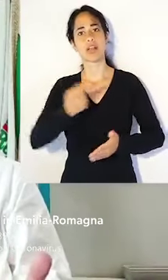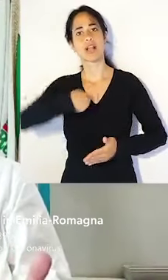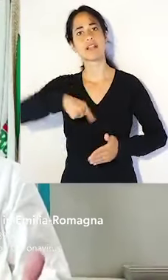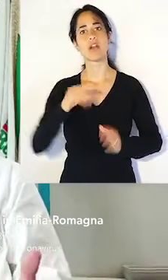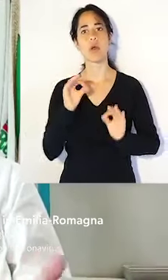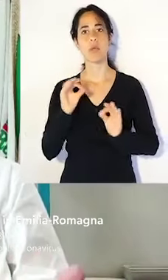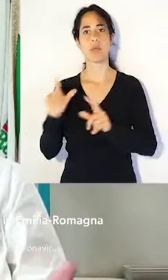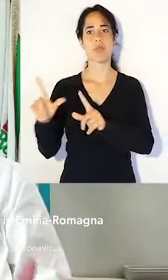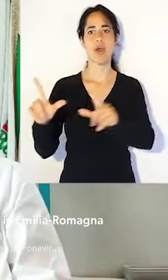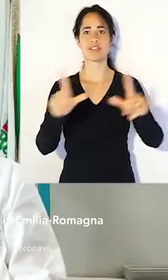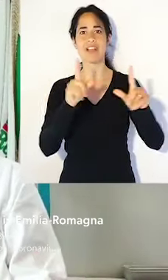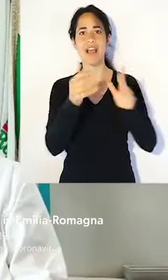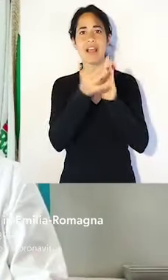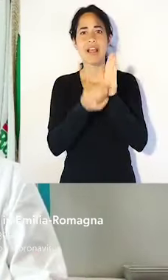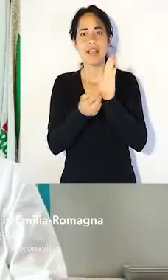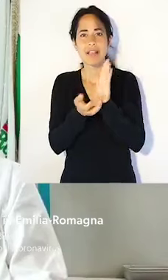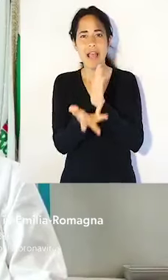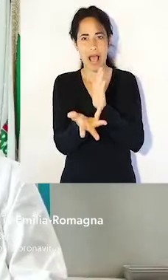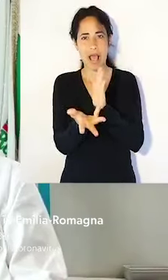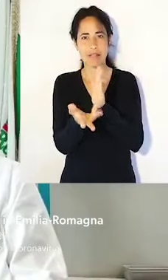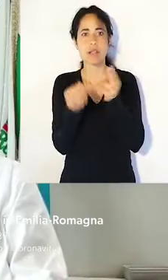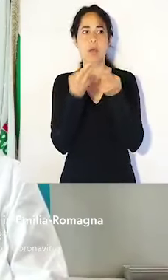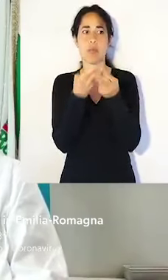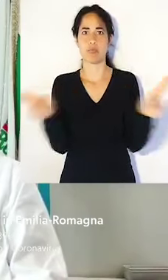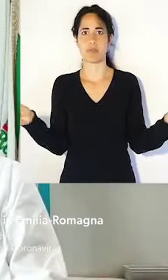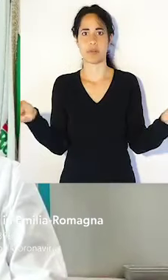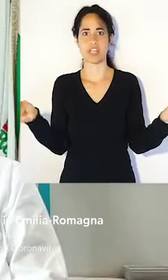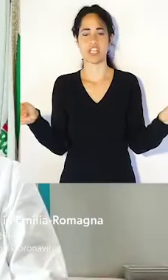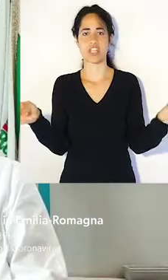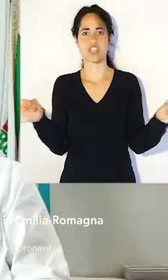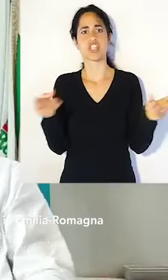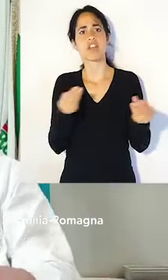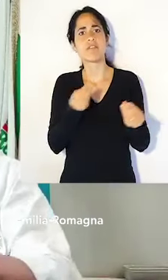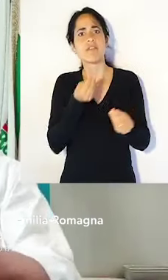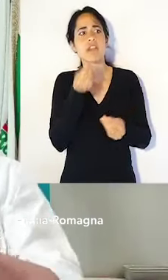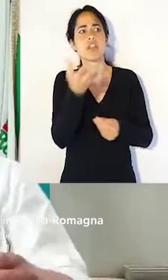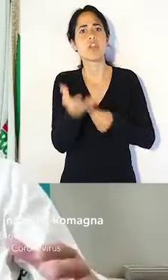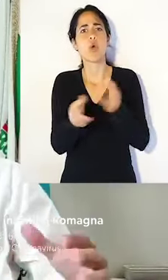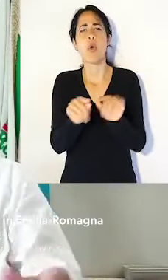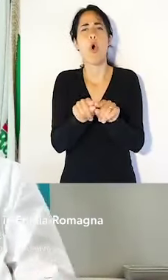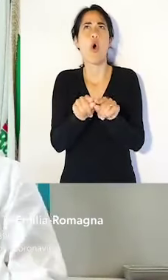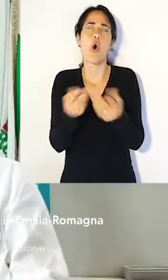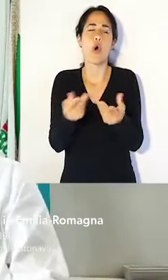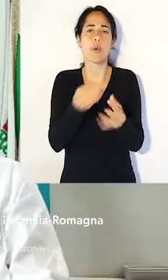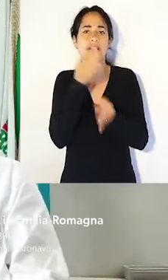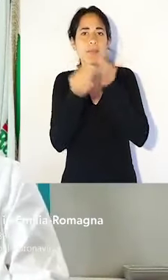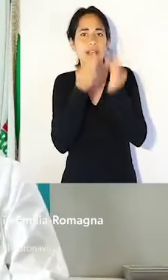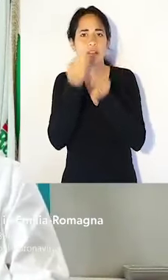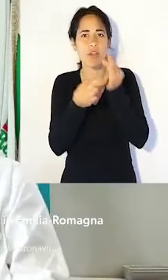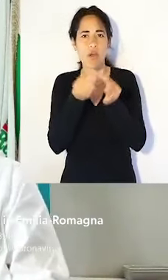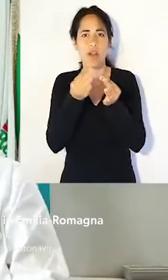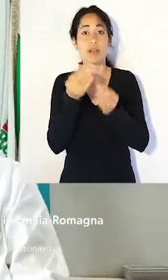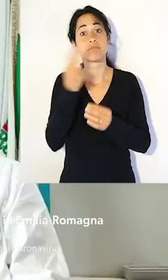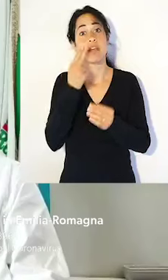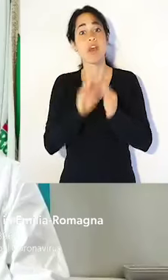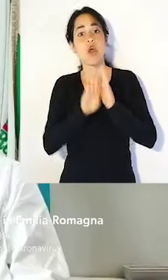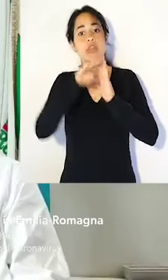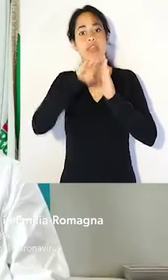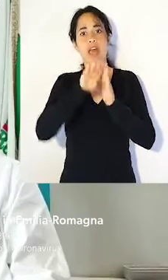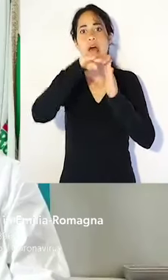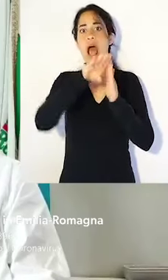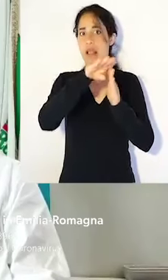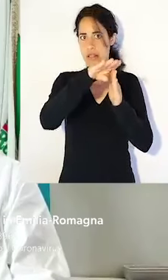i dati di oggi, rendendoli ovviamente pubblici. Ma nel solco di un trend che si